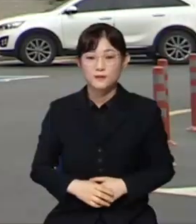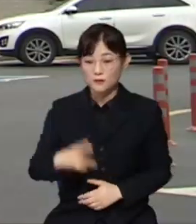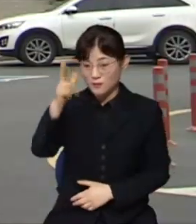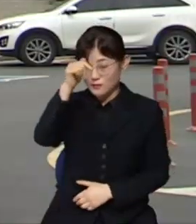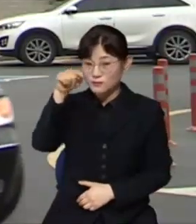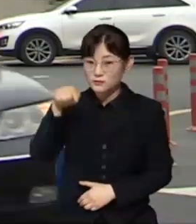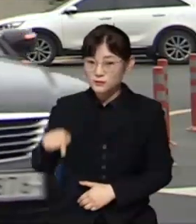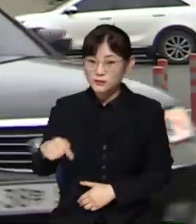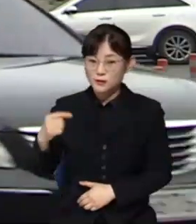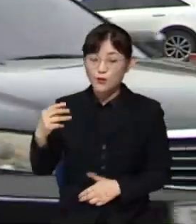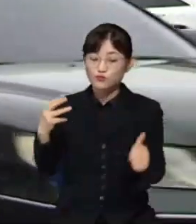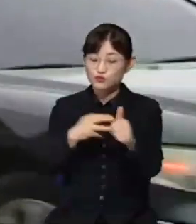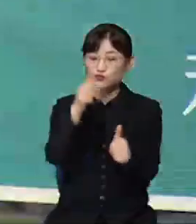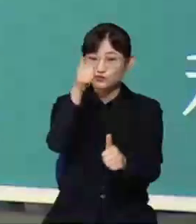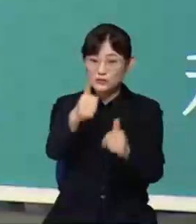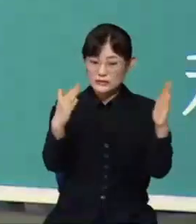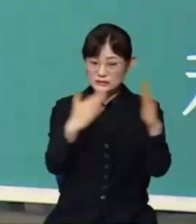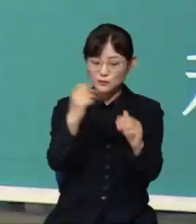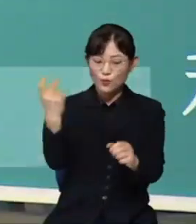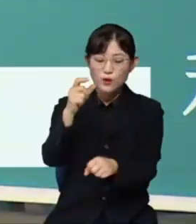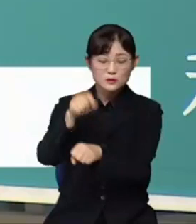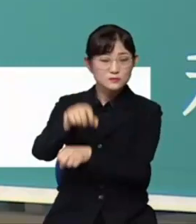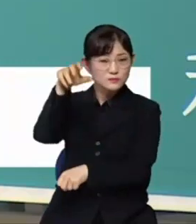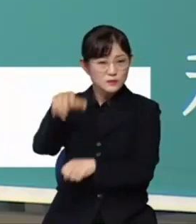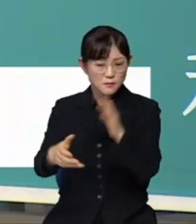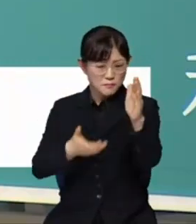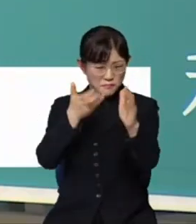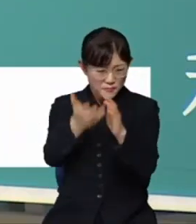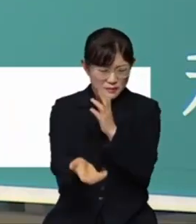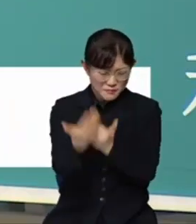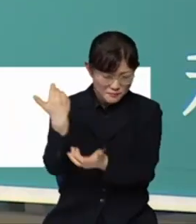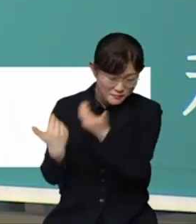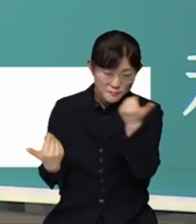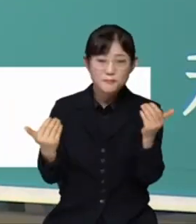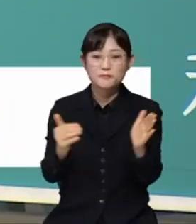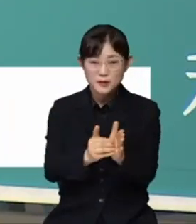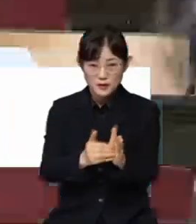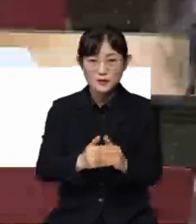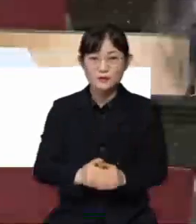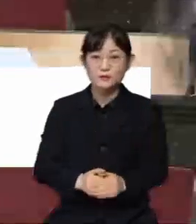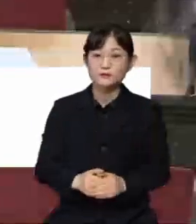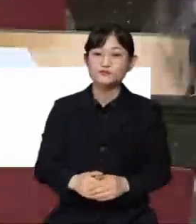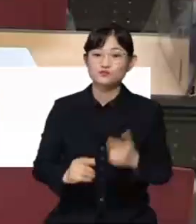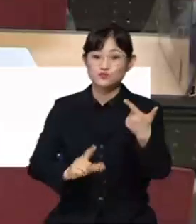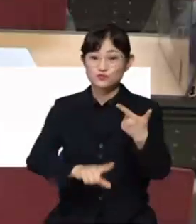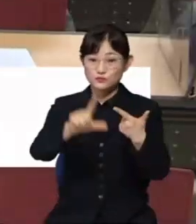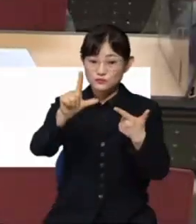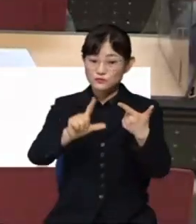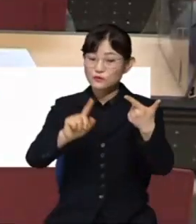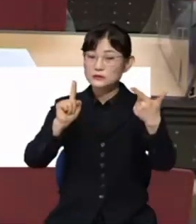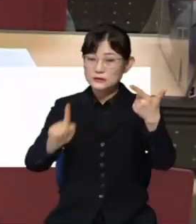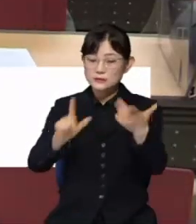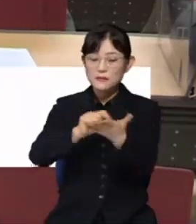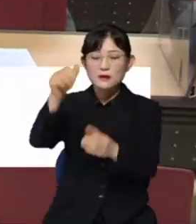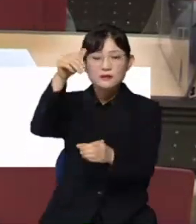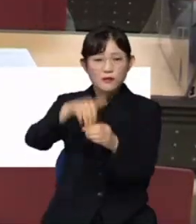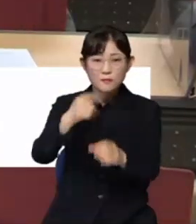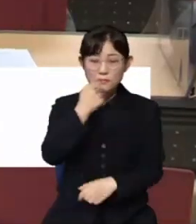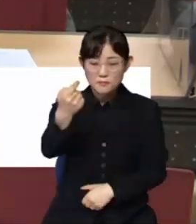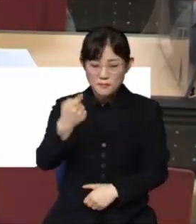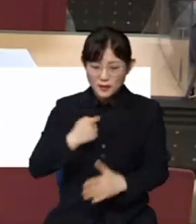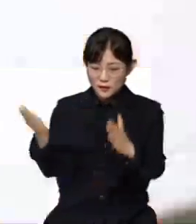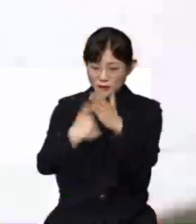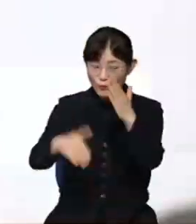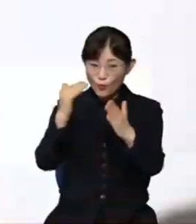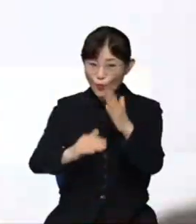경찰이 김산 무안군수의 집무실과 자택을 압수수색했습니다. 지난 6일 지방선거 과정에서 제기된